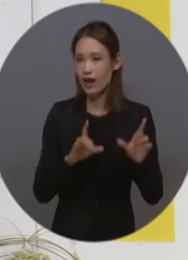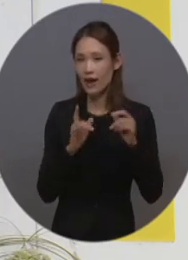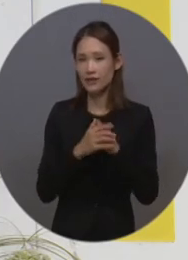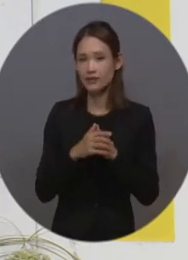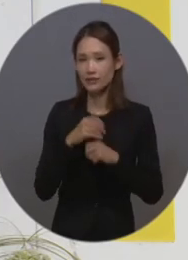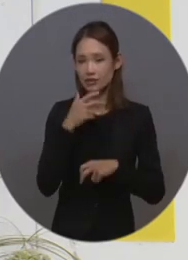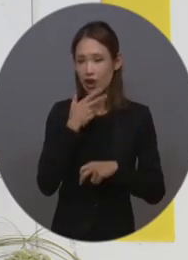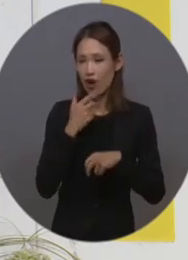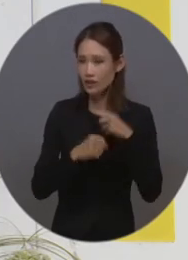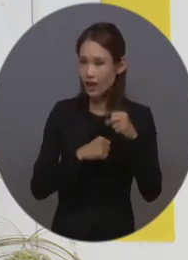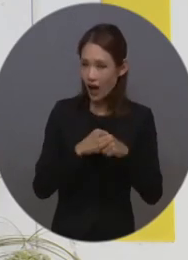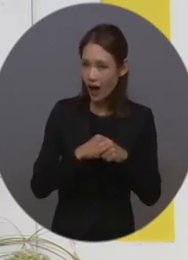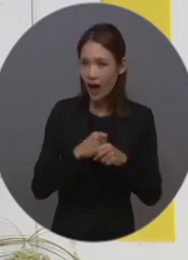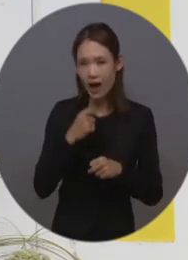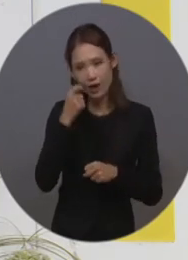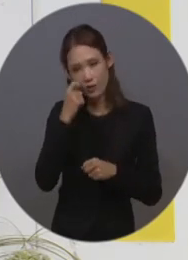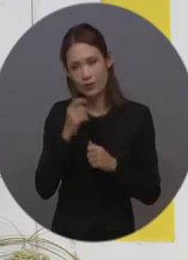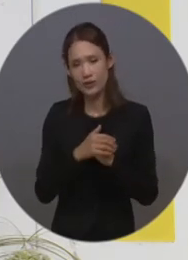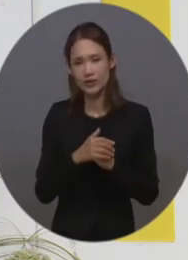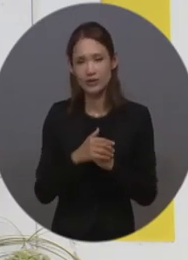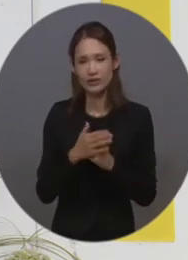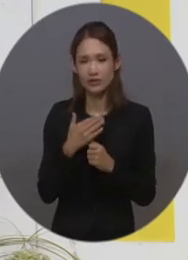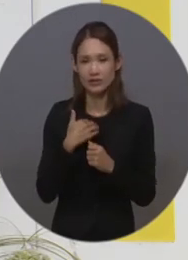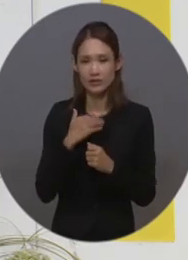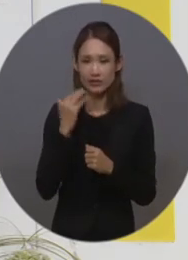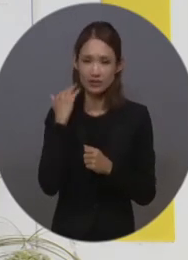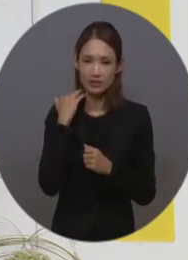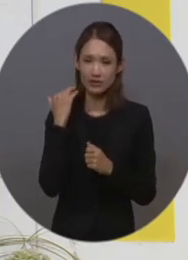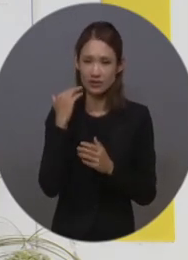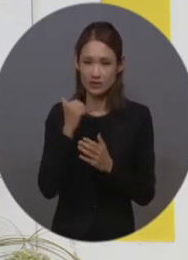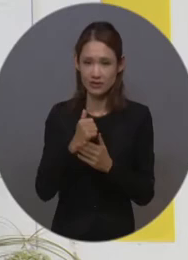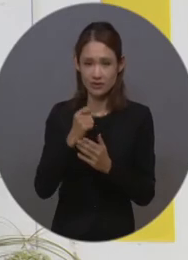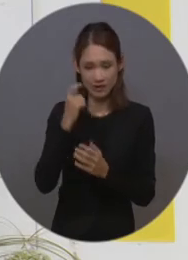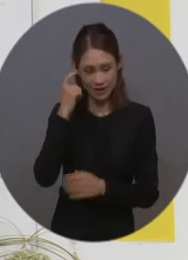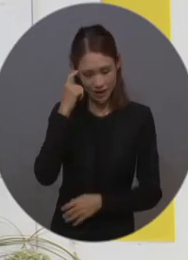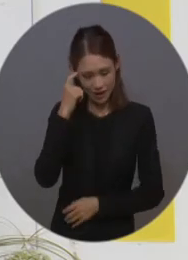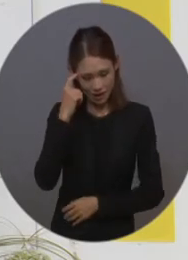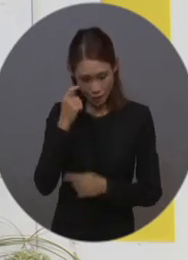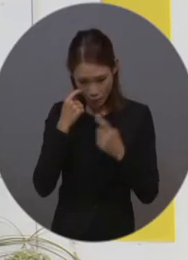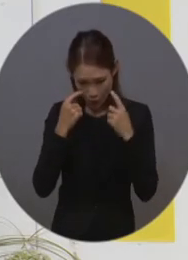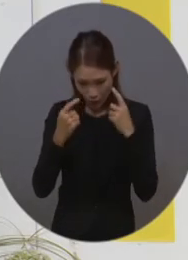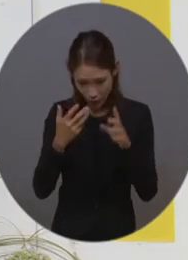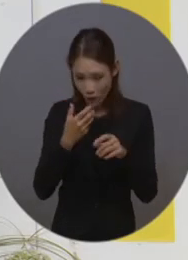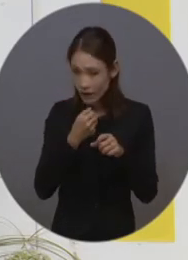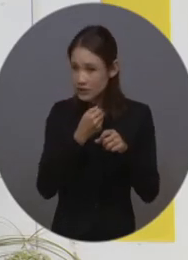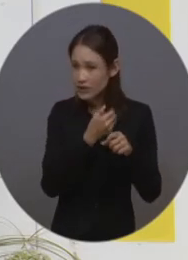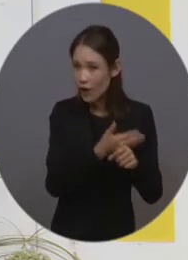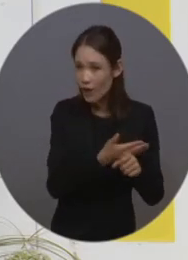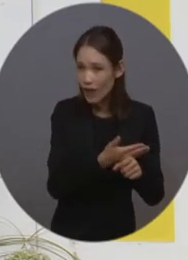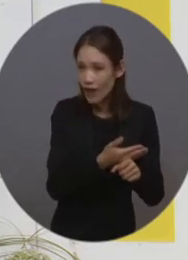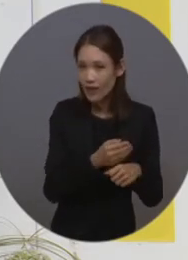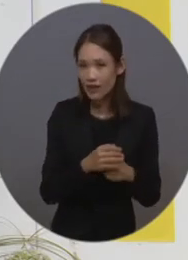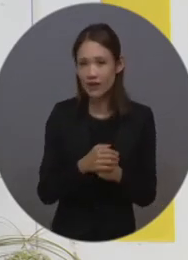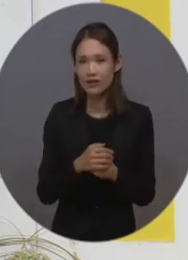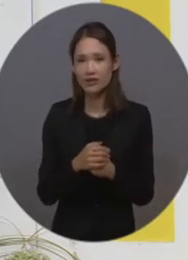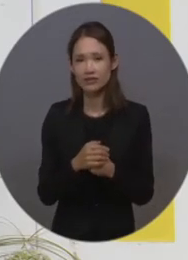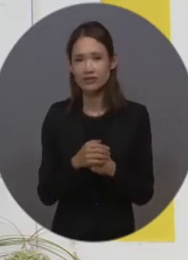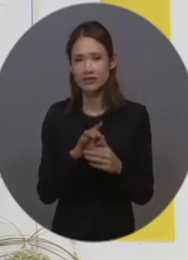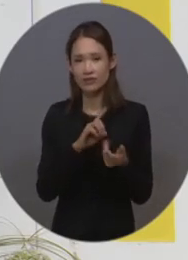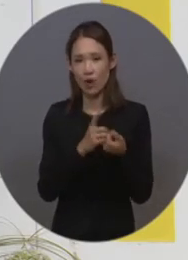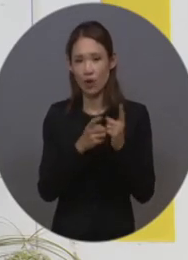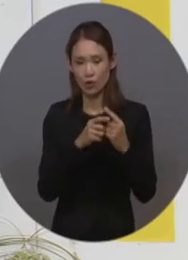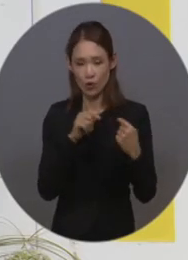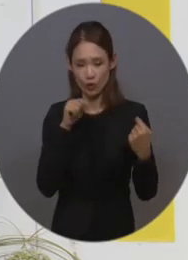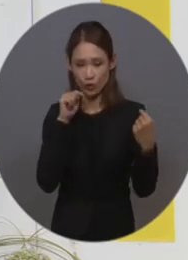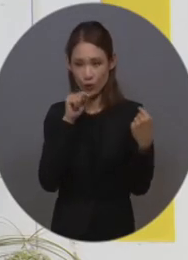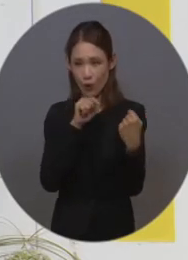편이 아니니까 네. 내가 가장 그 대통령의 생각을 정확하게 전달하고 상대방과 잘 소통할